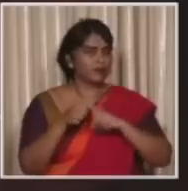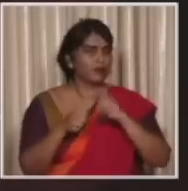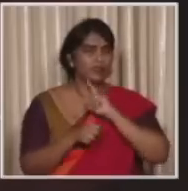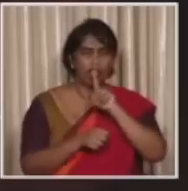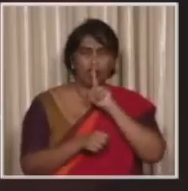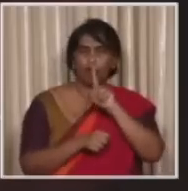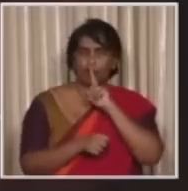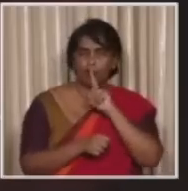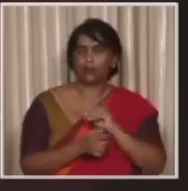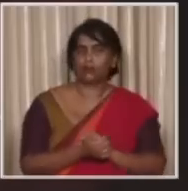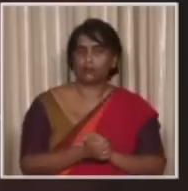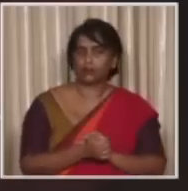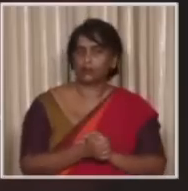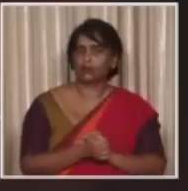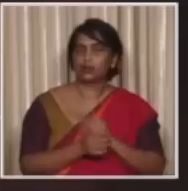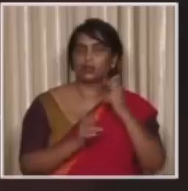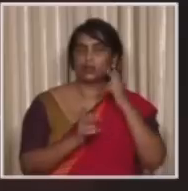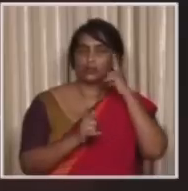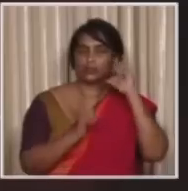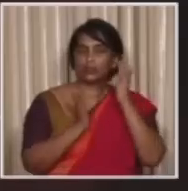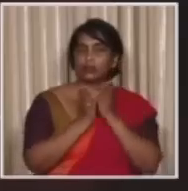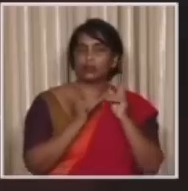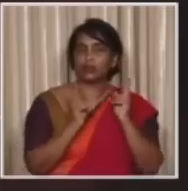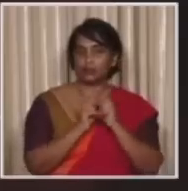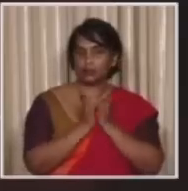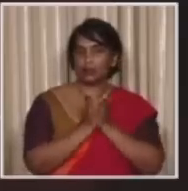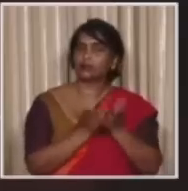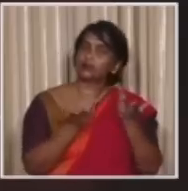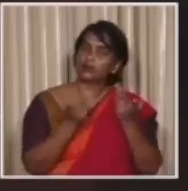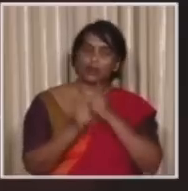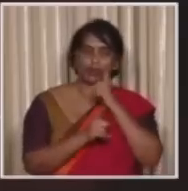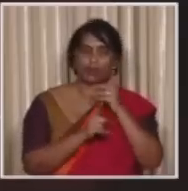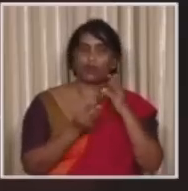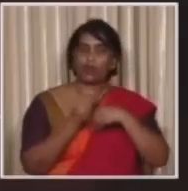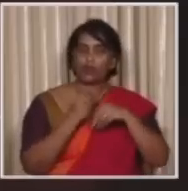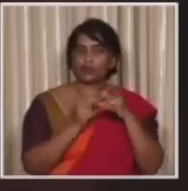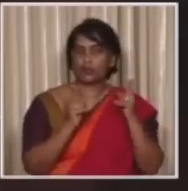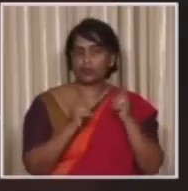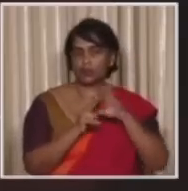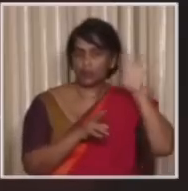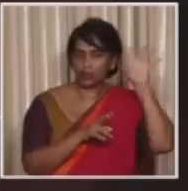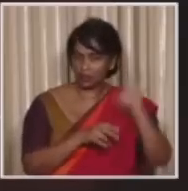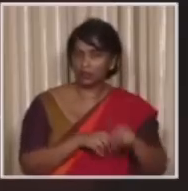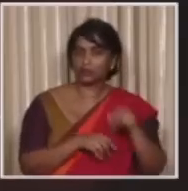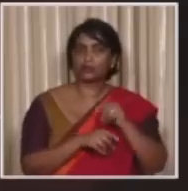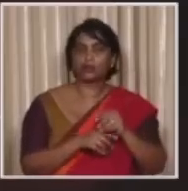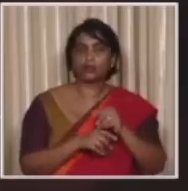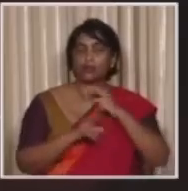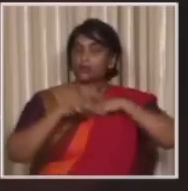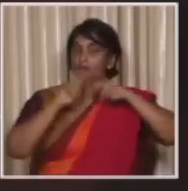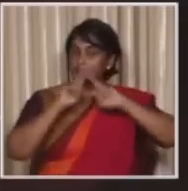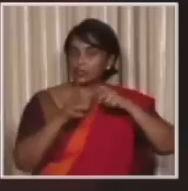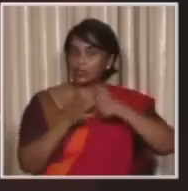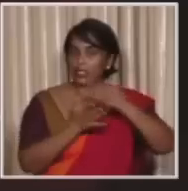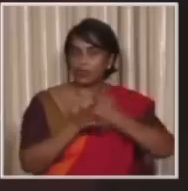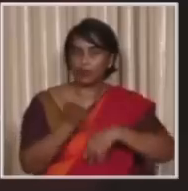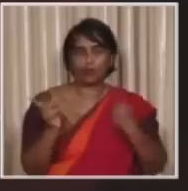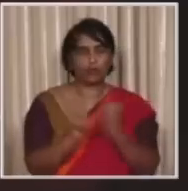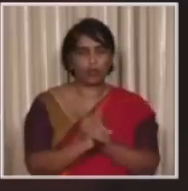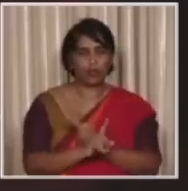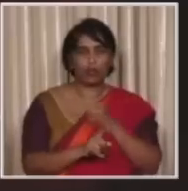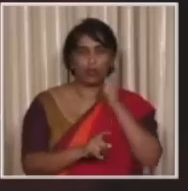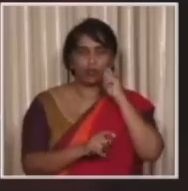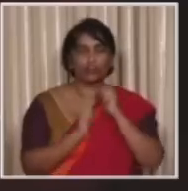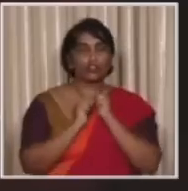ගැන. චීන අසූචි මොනවා අපි කතා කරත් මොනවා කරත් ඒ පොහොර අසූචි පොහොර ගෙනාවා පරිේශන වාර්තා මාරු කළා